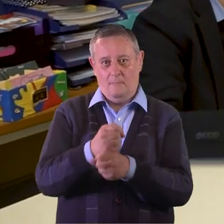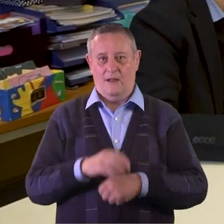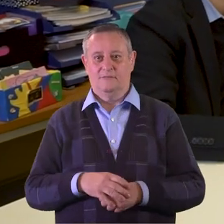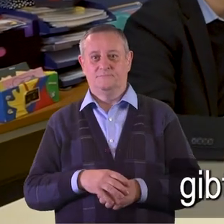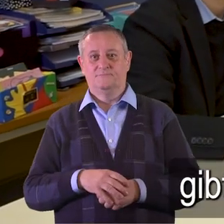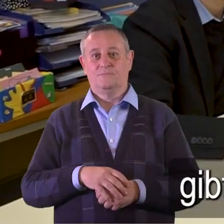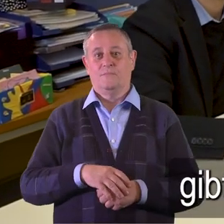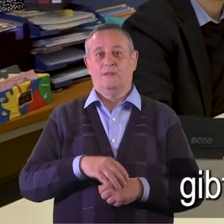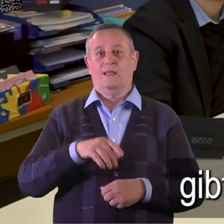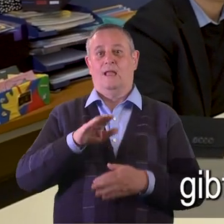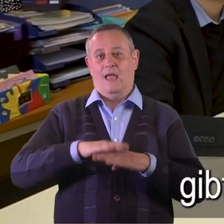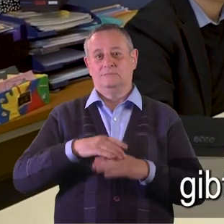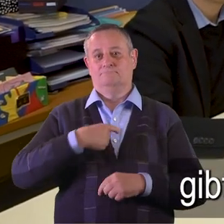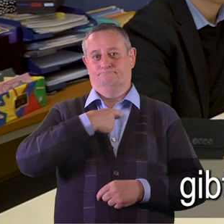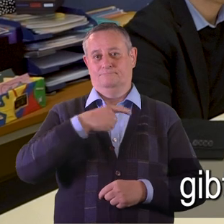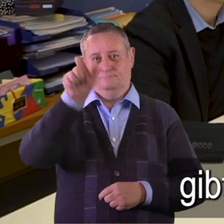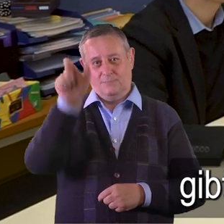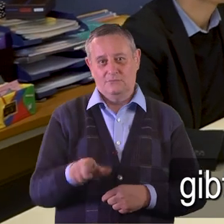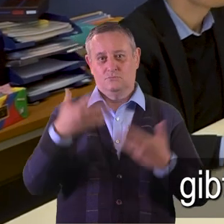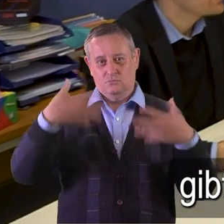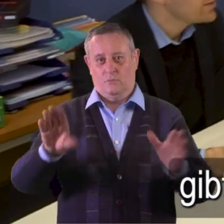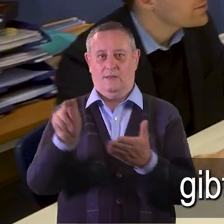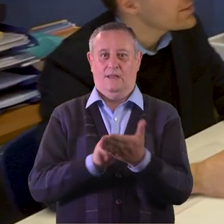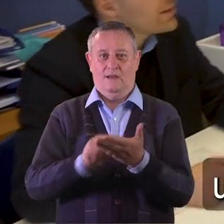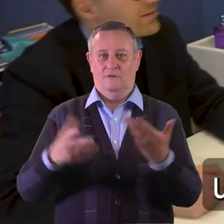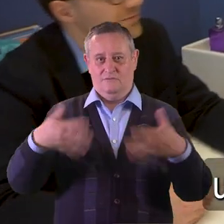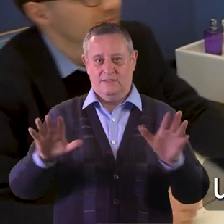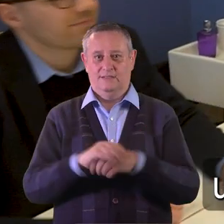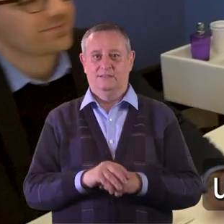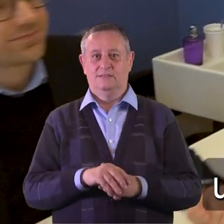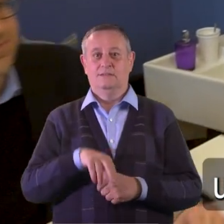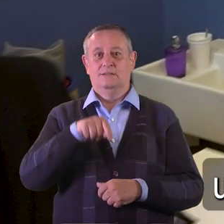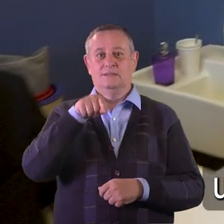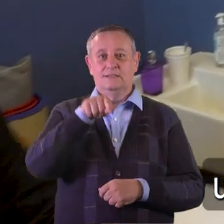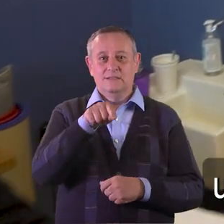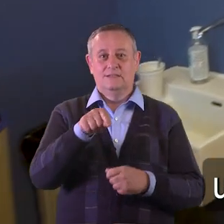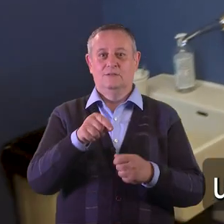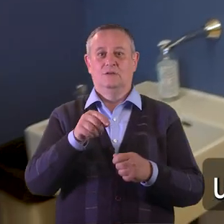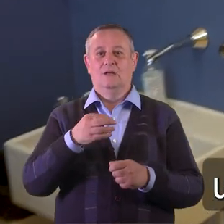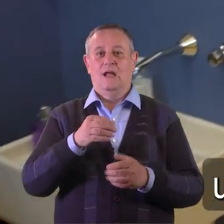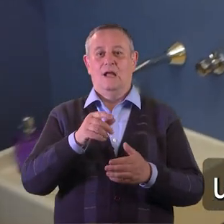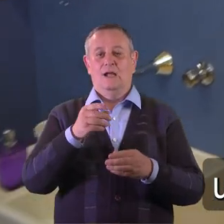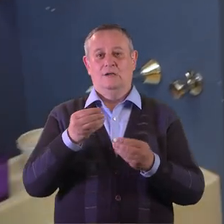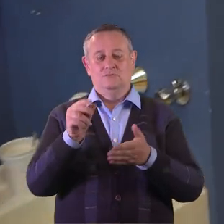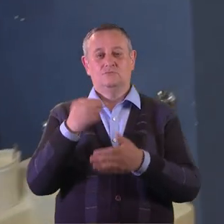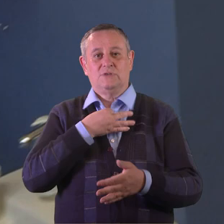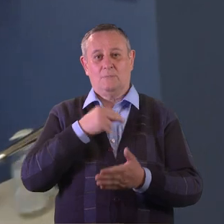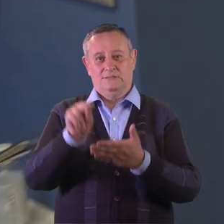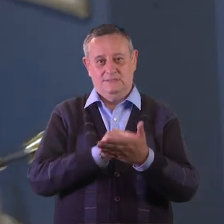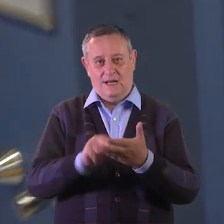das stimmt Zähler gibt Herrn Müller seine Identitätskarte und seinen wahlausweis zurück